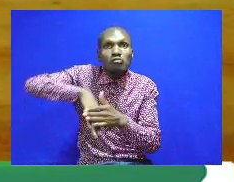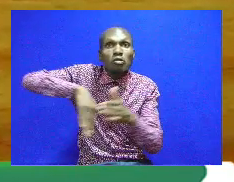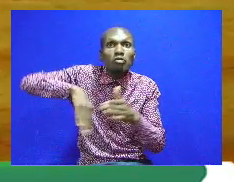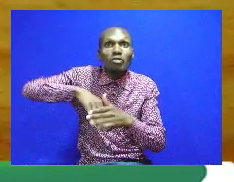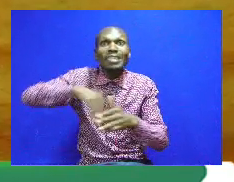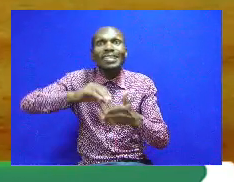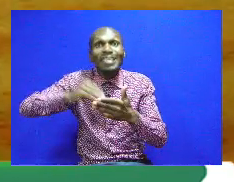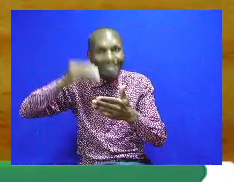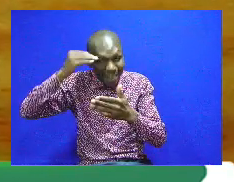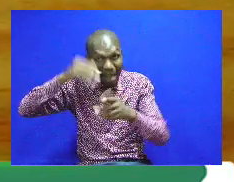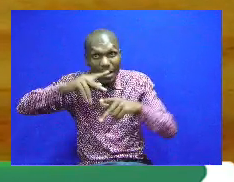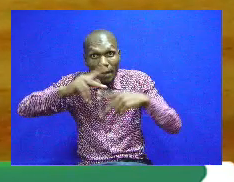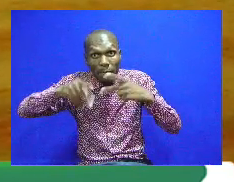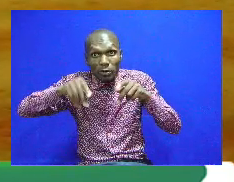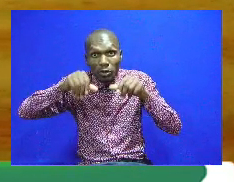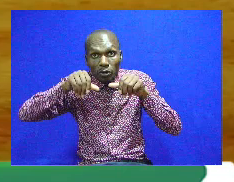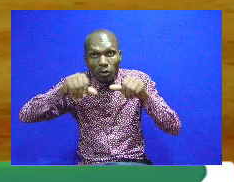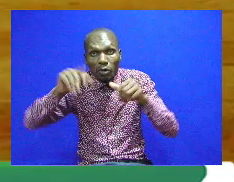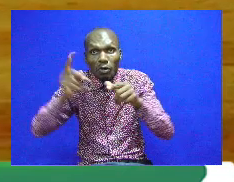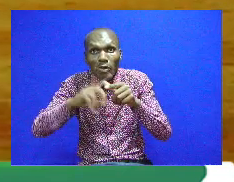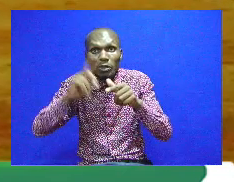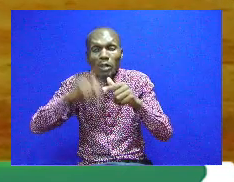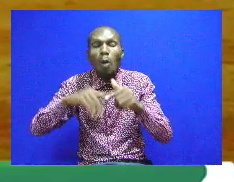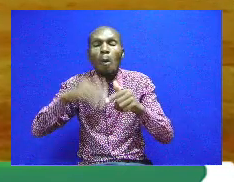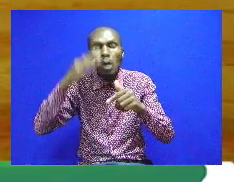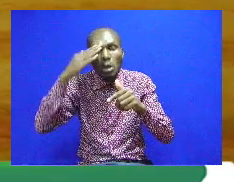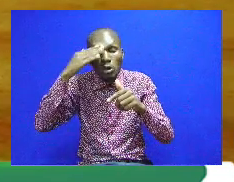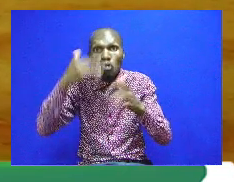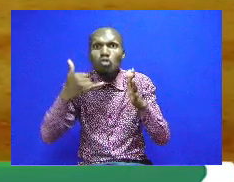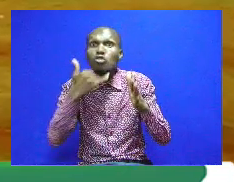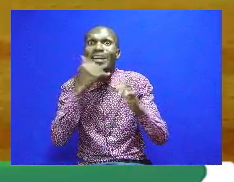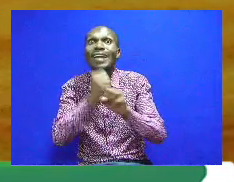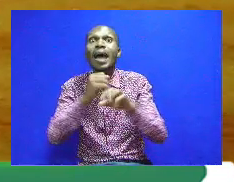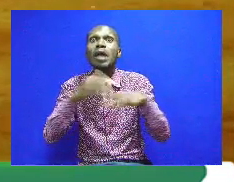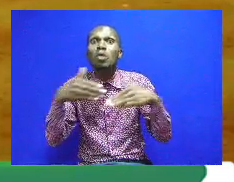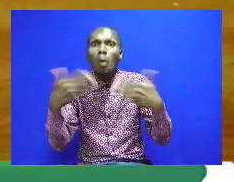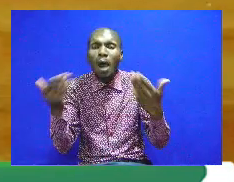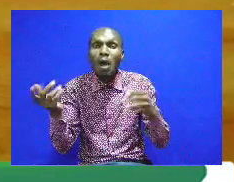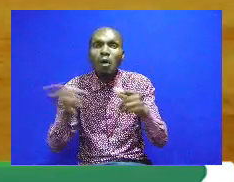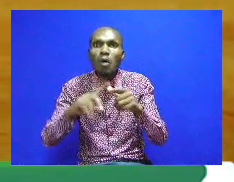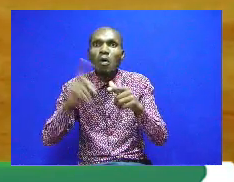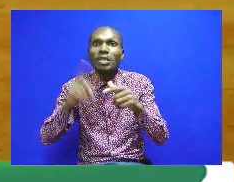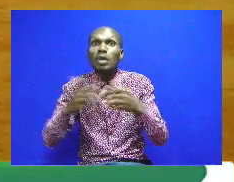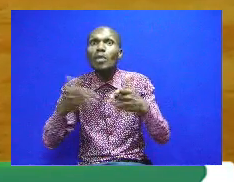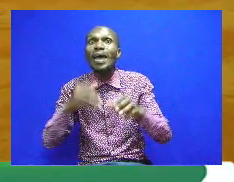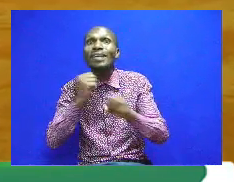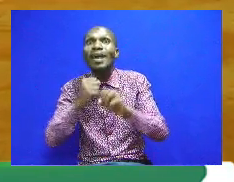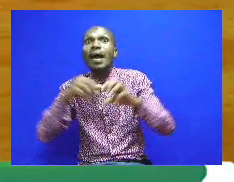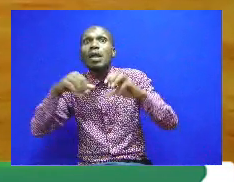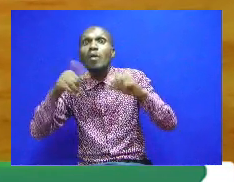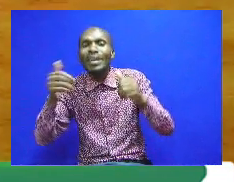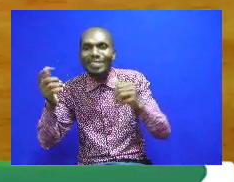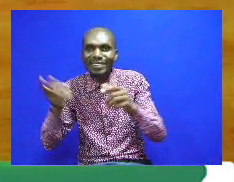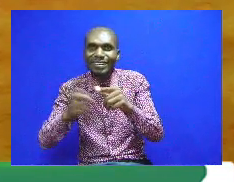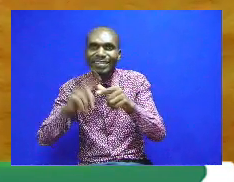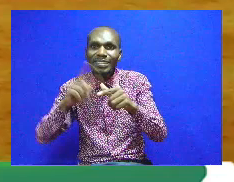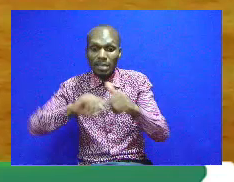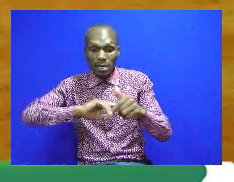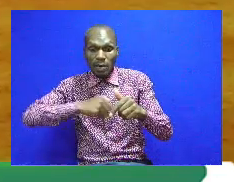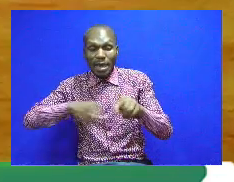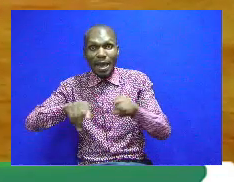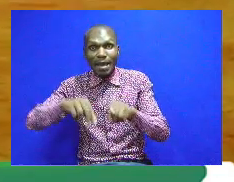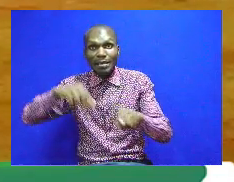process. Each and every day tuna learn, tuna realize mistakes zetu, tunaangalia vitu tulifanya poa. So sisi kama Gusii